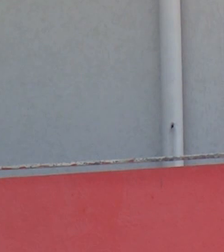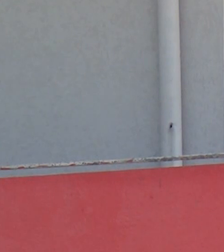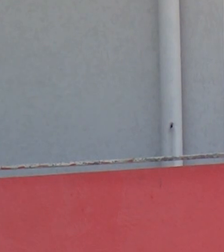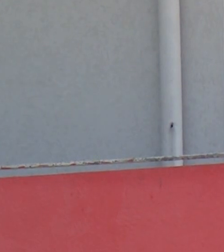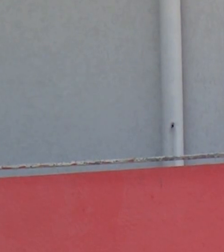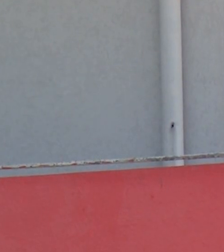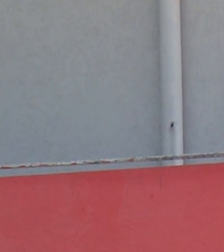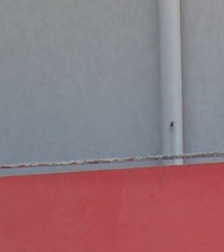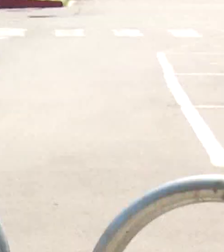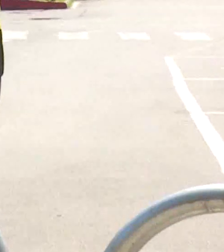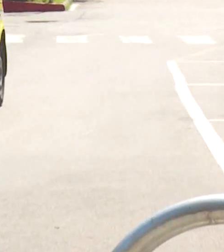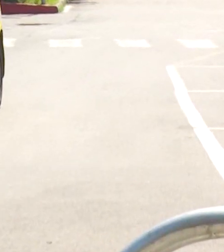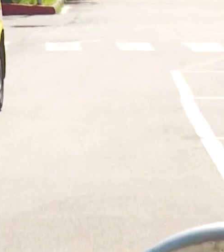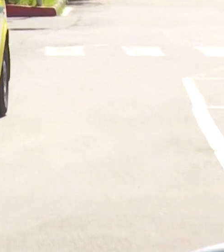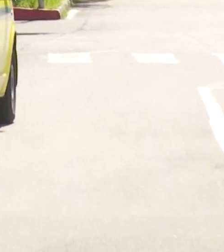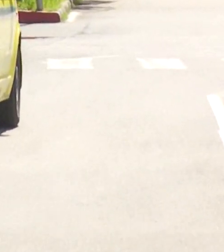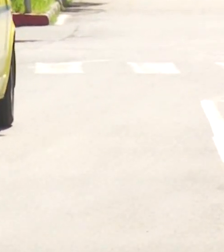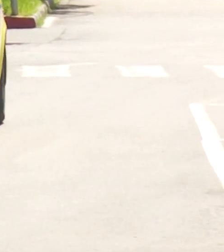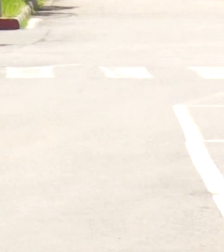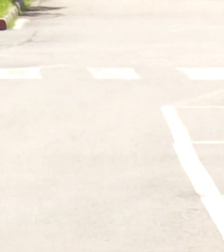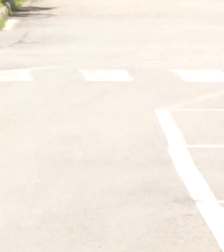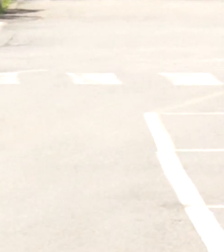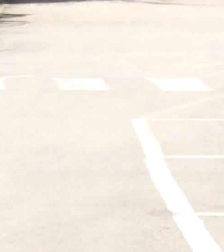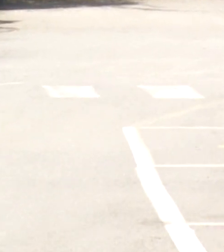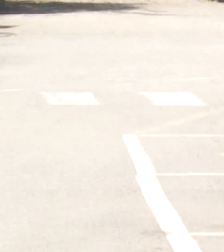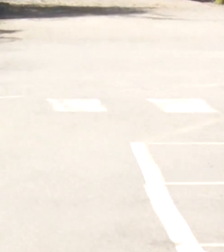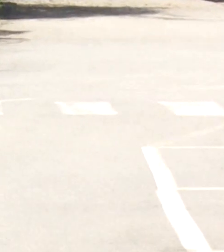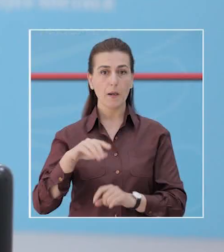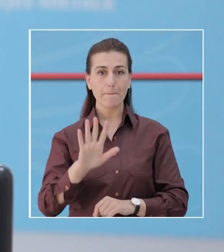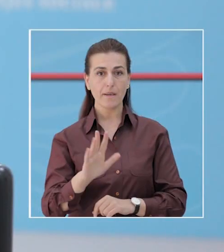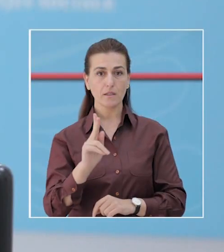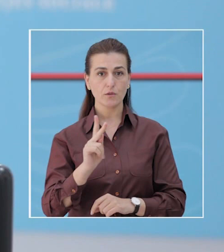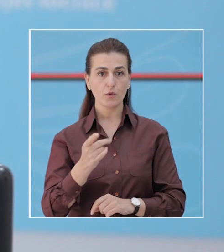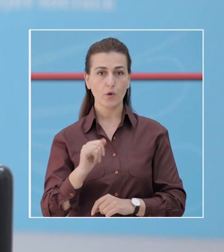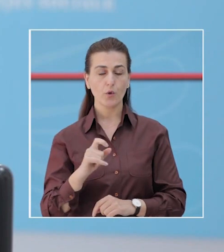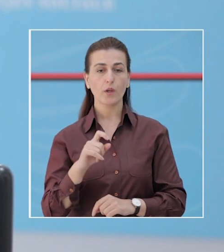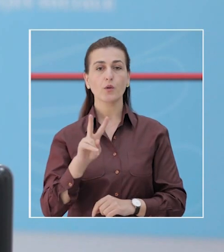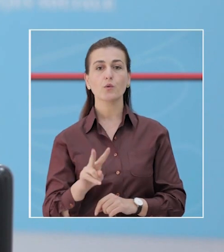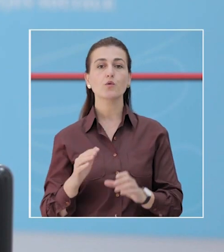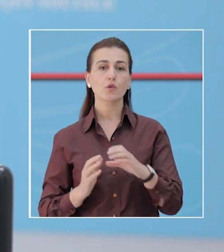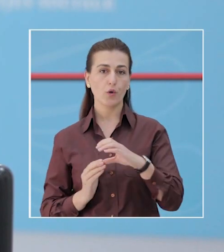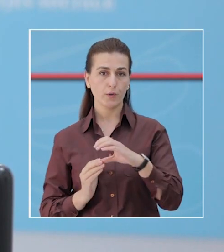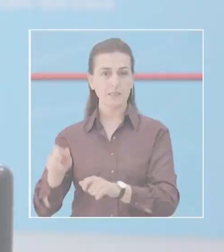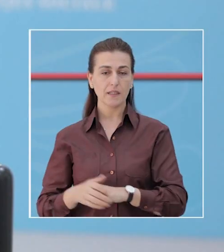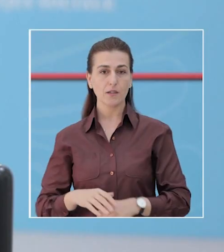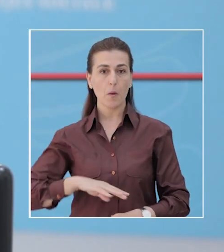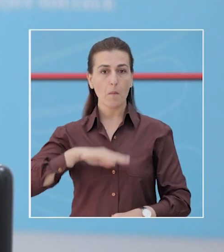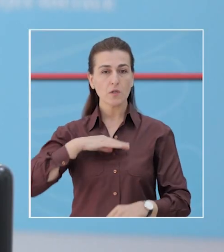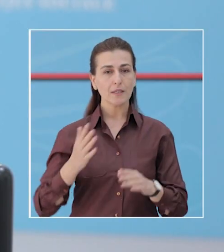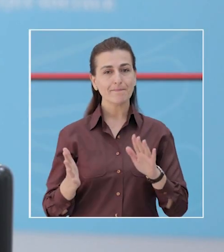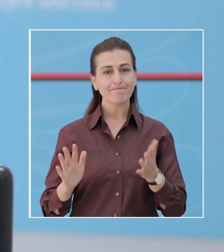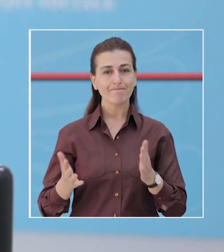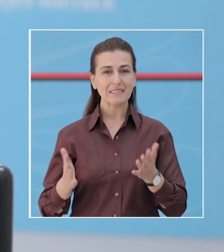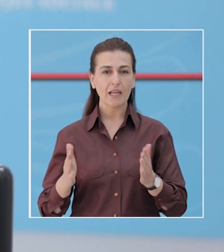orëve të fundit zjerojnë hartën e të prekurve në Tiran, Shkoder dhe Kruj. 7 janë në Tiran, 5 në Kruj dhe 2 raste në Shkoder. Mosha